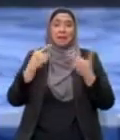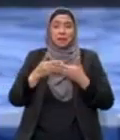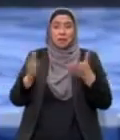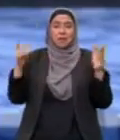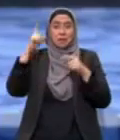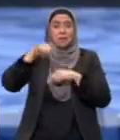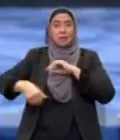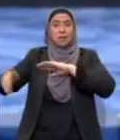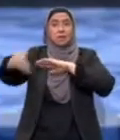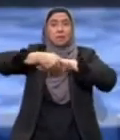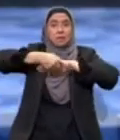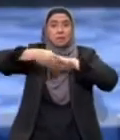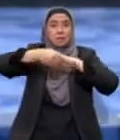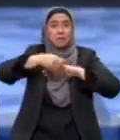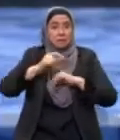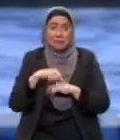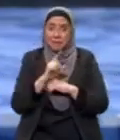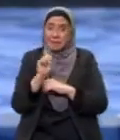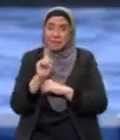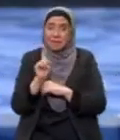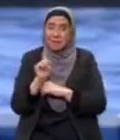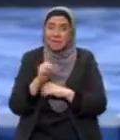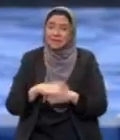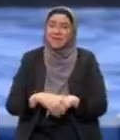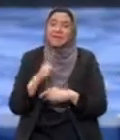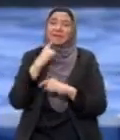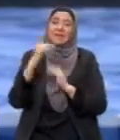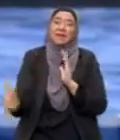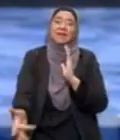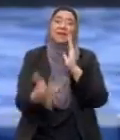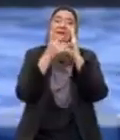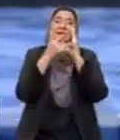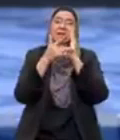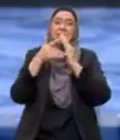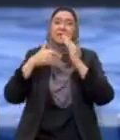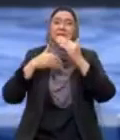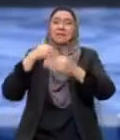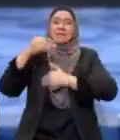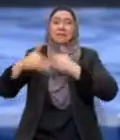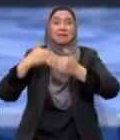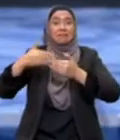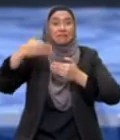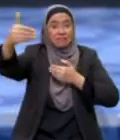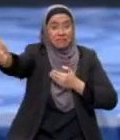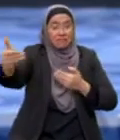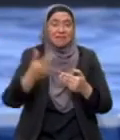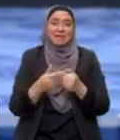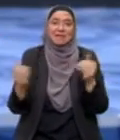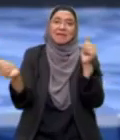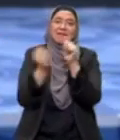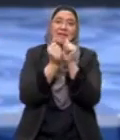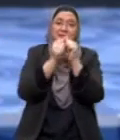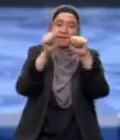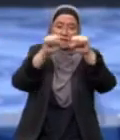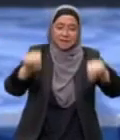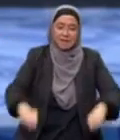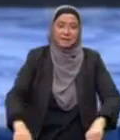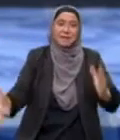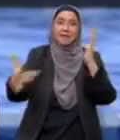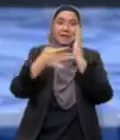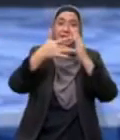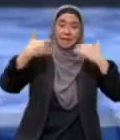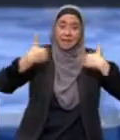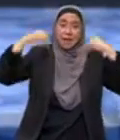teknologi ialah satu cara ke hadapan supaya reformasi institusi dengan undang-undang yang baru sistem teknologi yang ada akan dapat